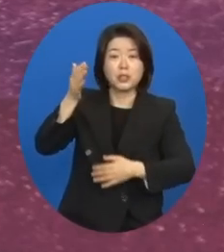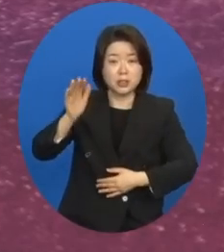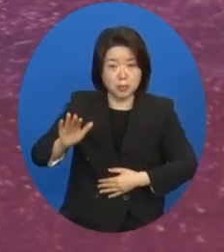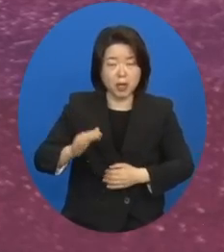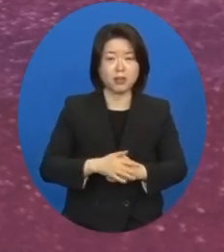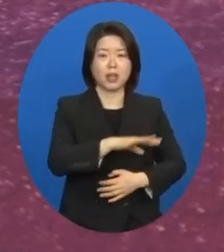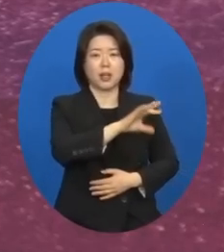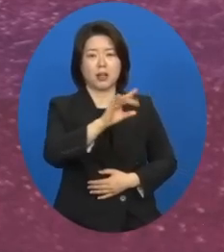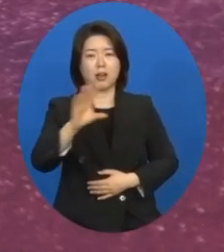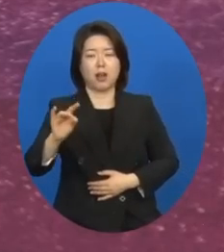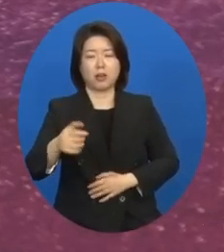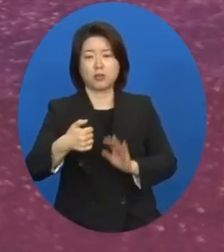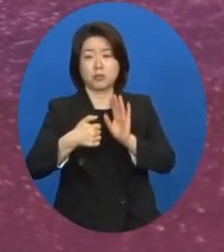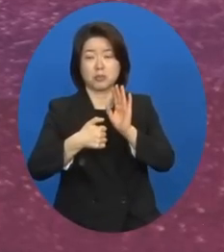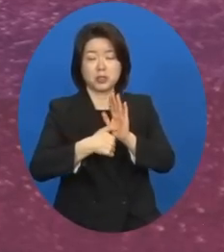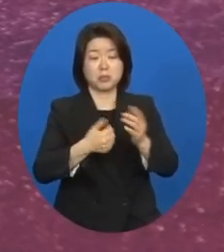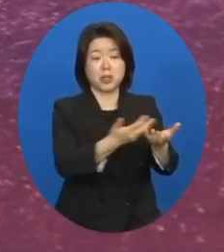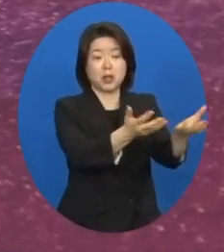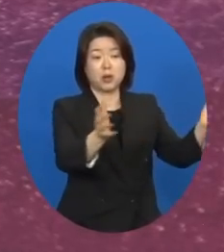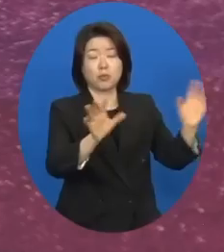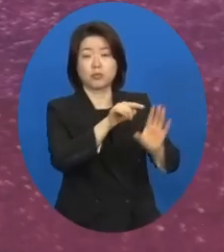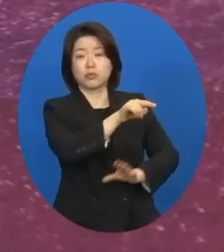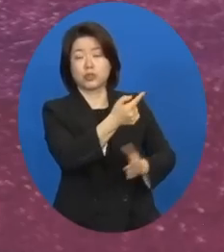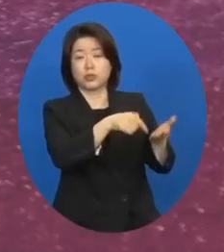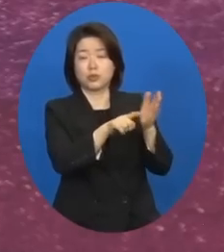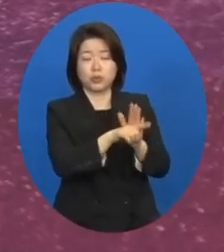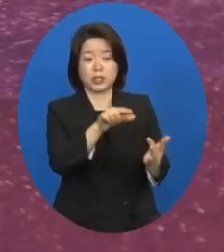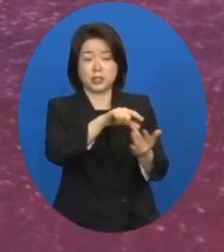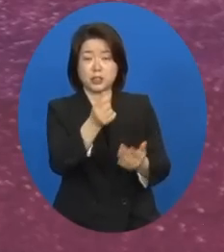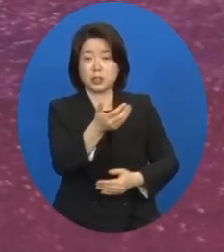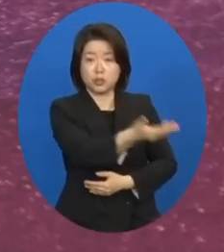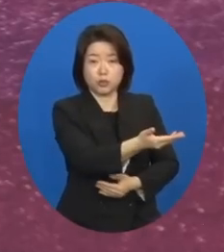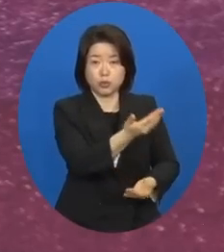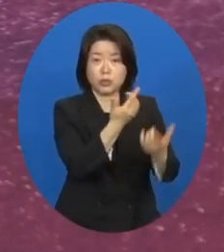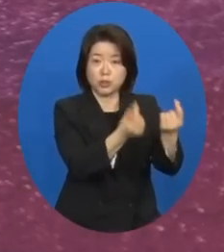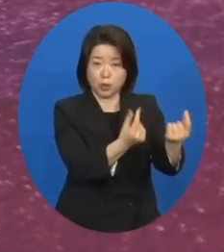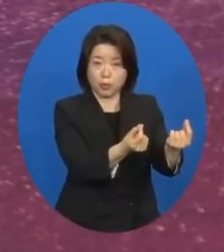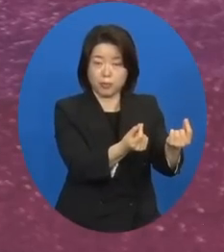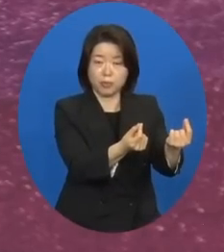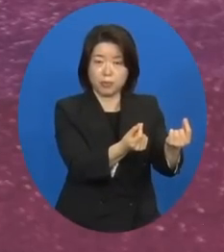때로는 빌라도가 무리를 위해서 선택하였던 것처럼